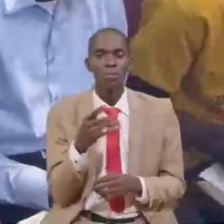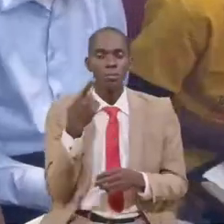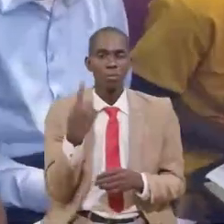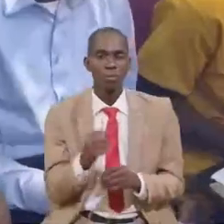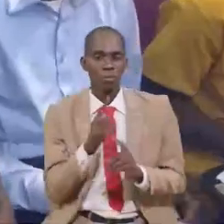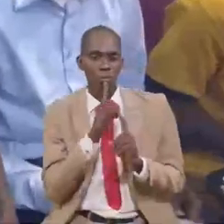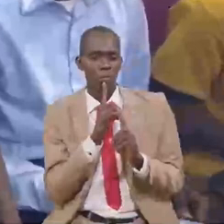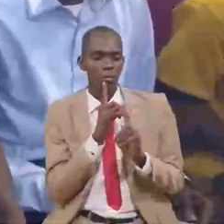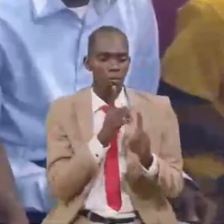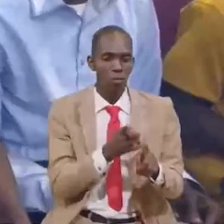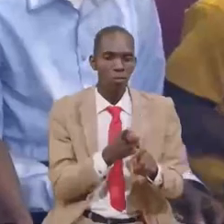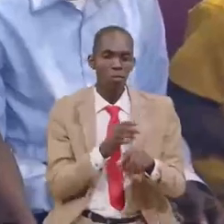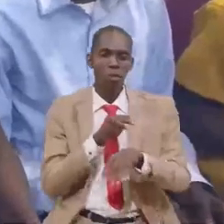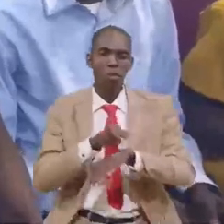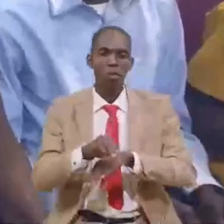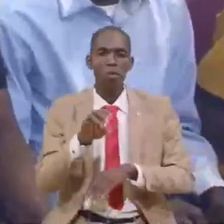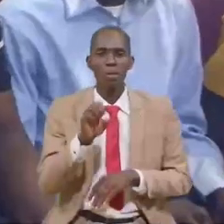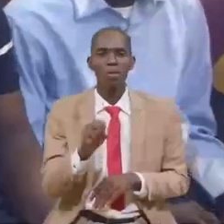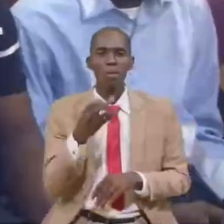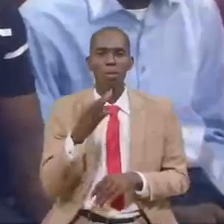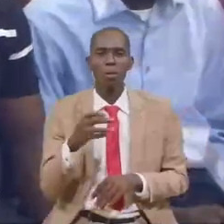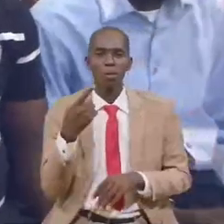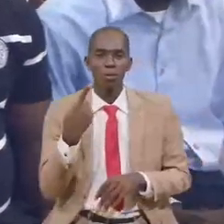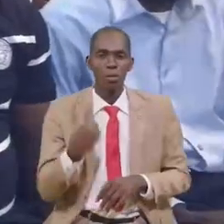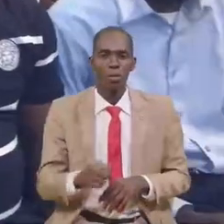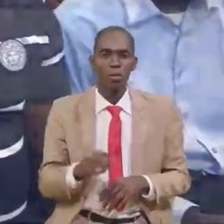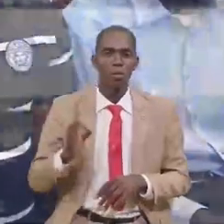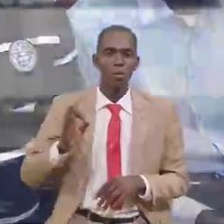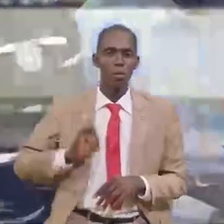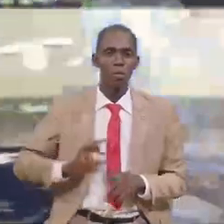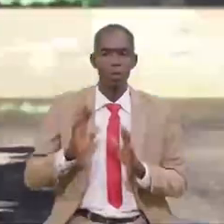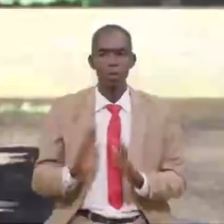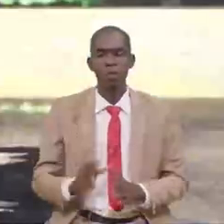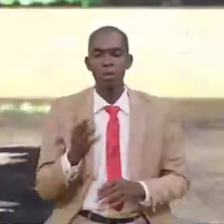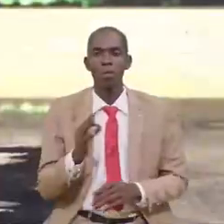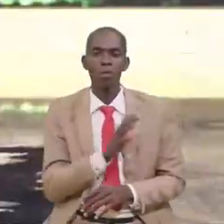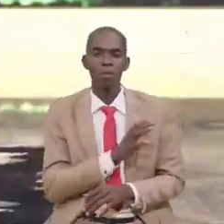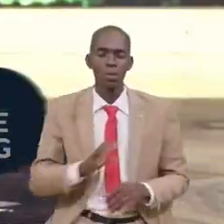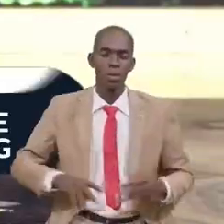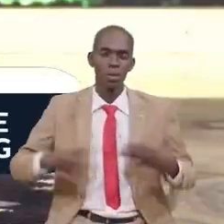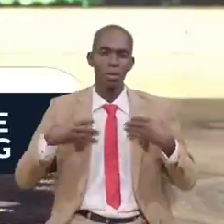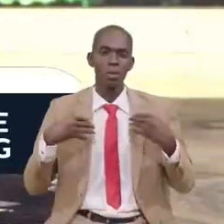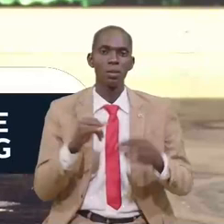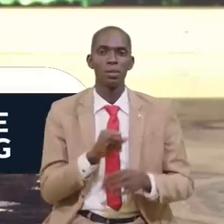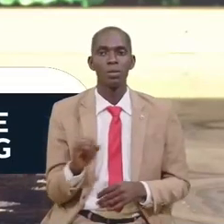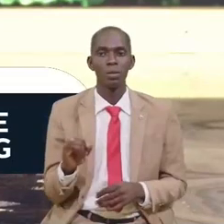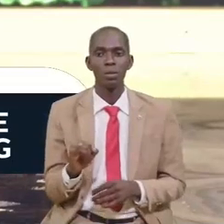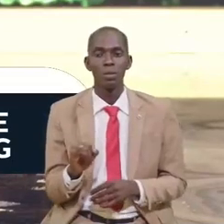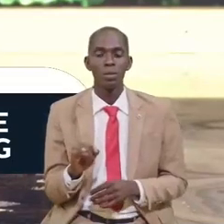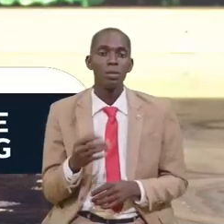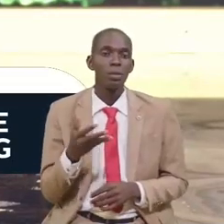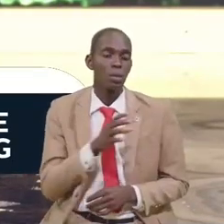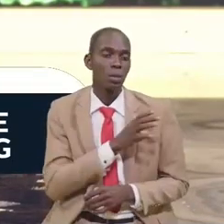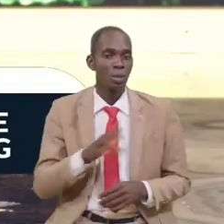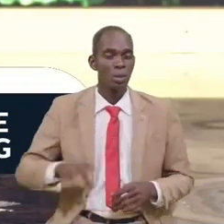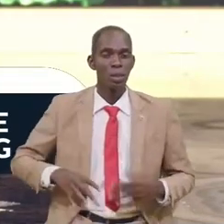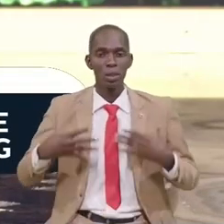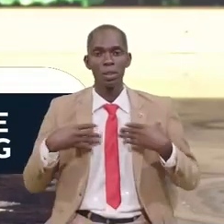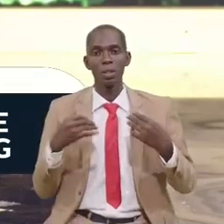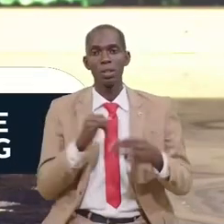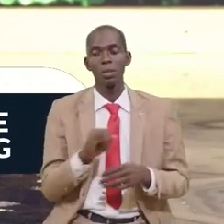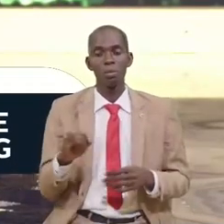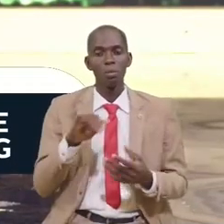les ministères réactif des bénéficiaires de la guérison de Christ. Il y a la guérison de Christ.